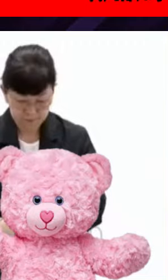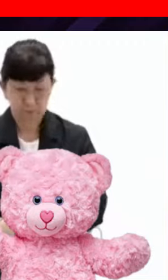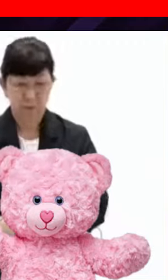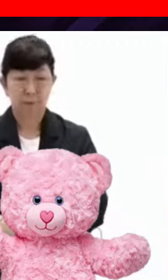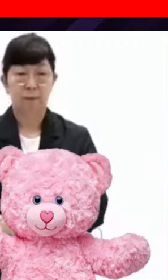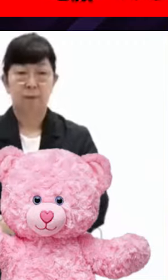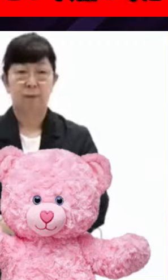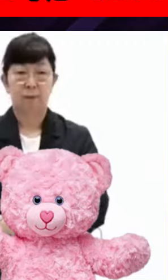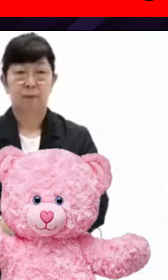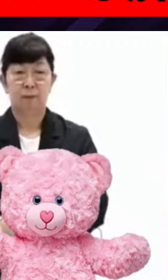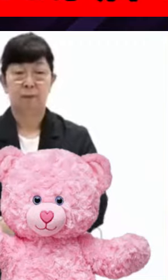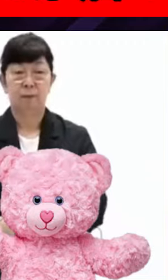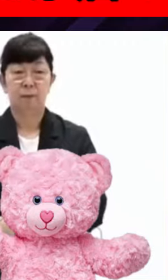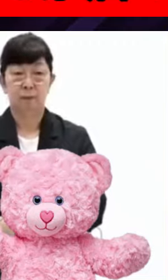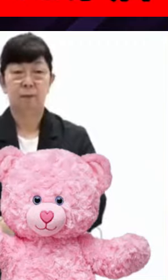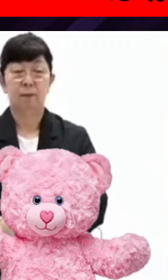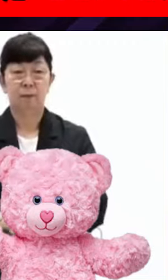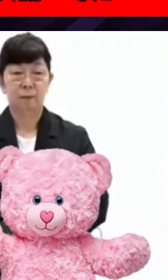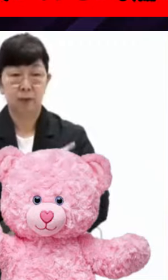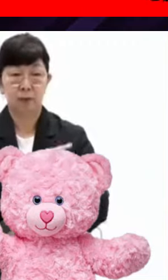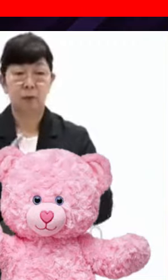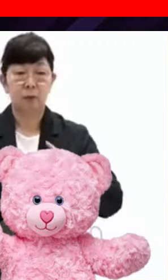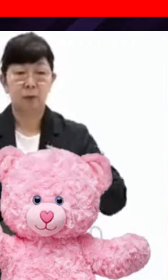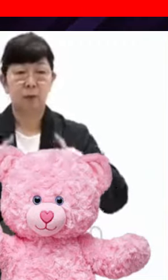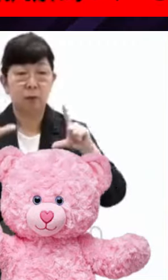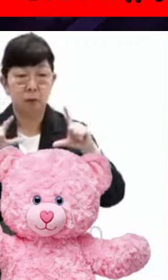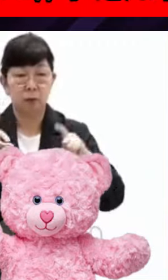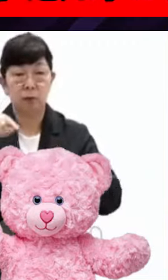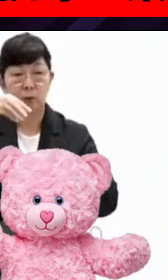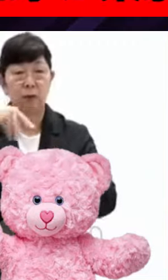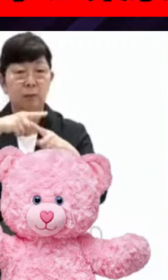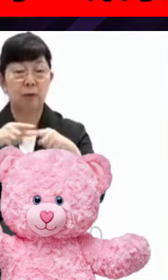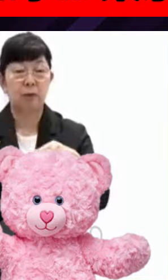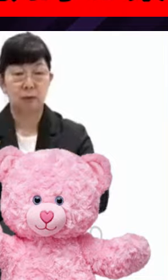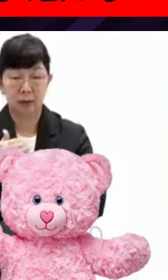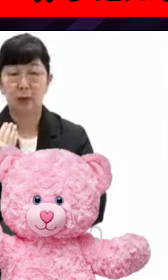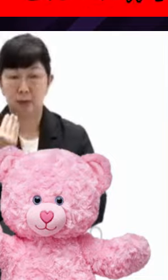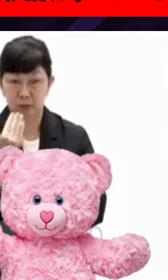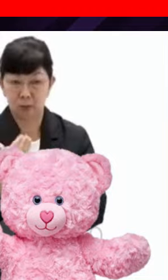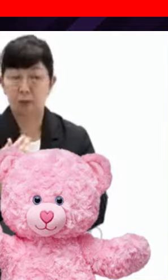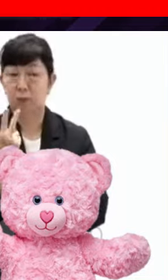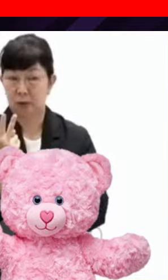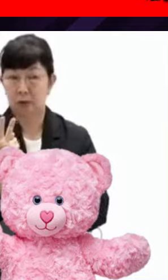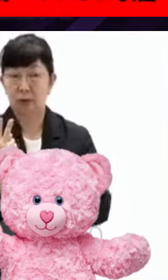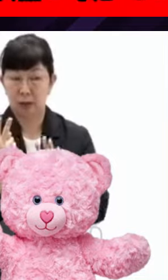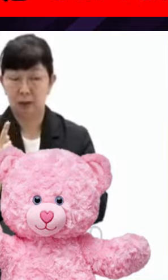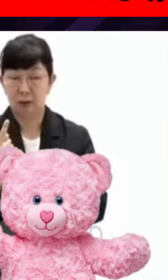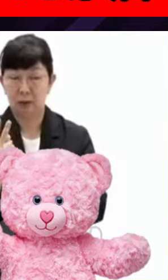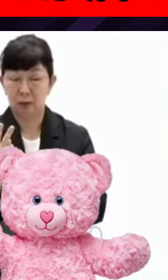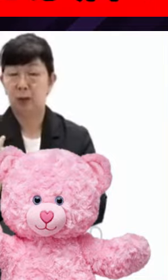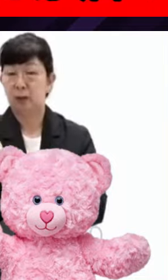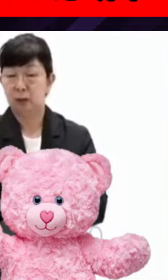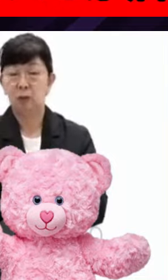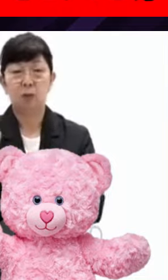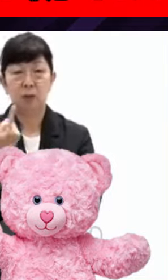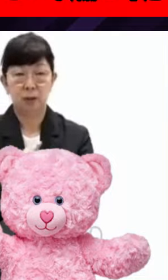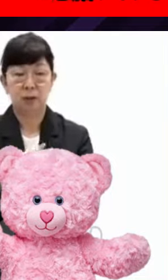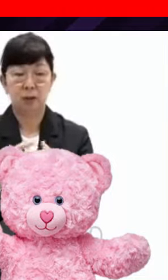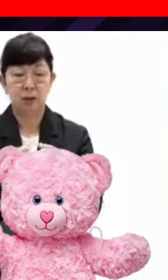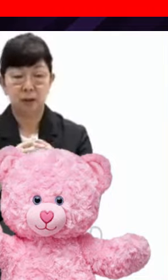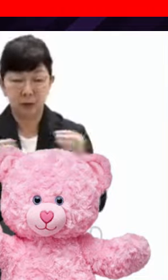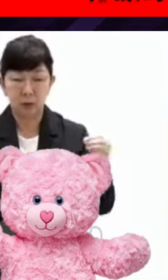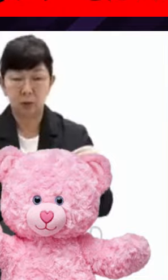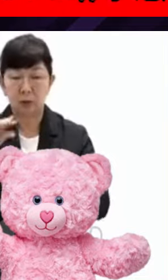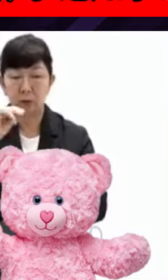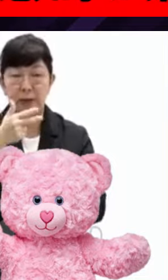では幹事社の東京 MX から2点質問いたします。まず1点目です。昨日知事も参加されていました全国知事会について伺います